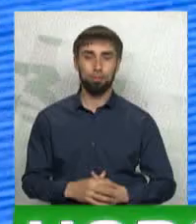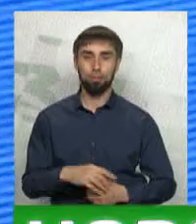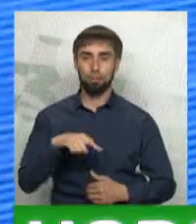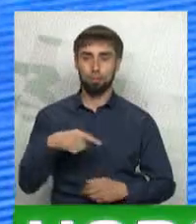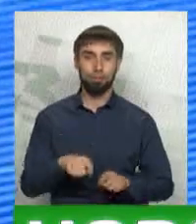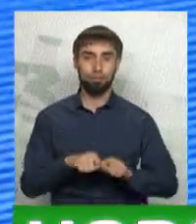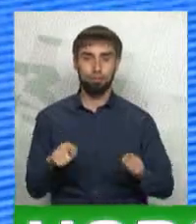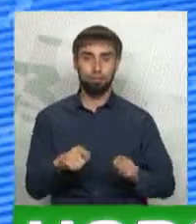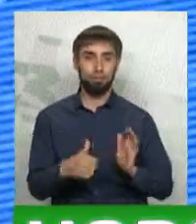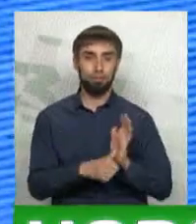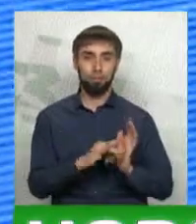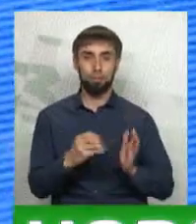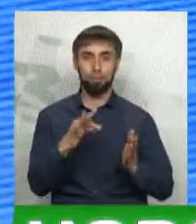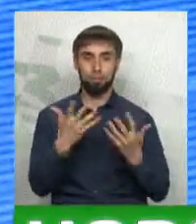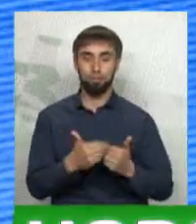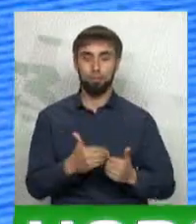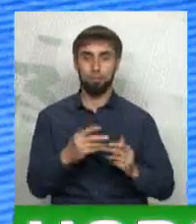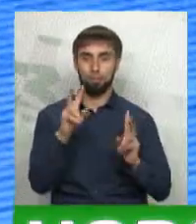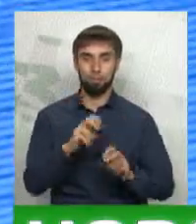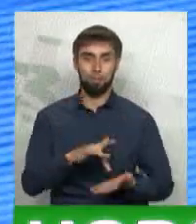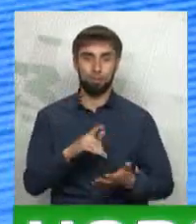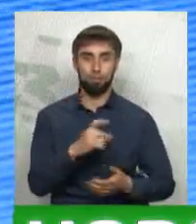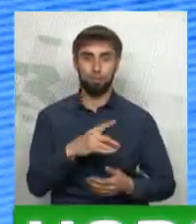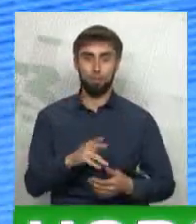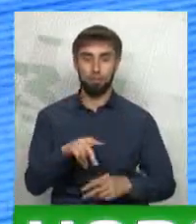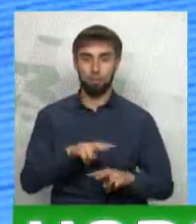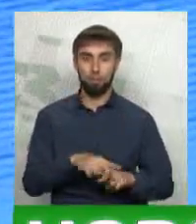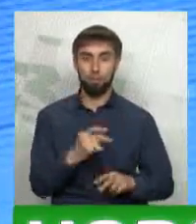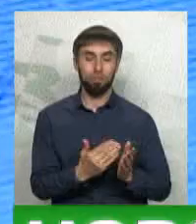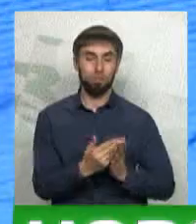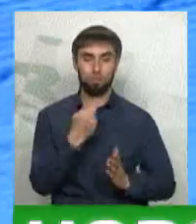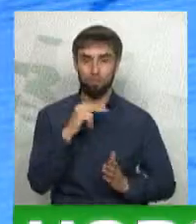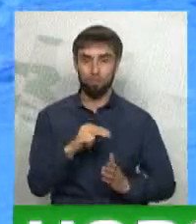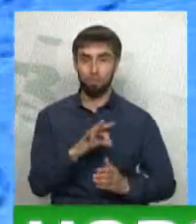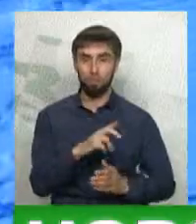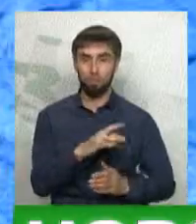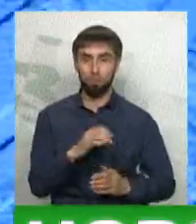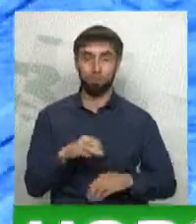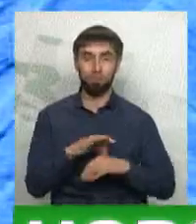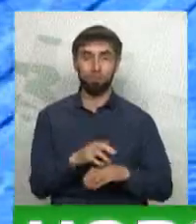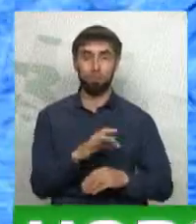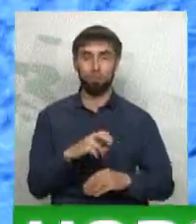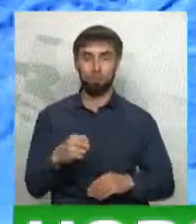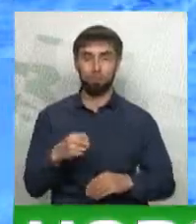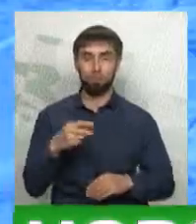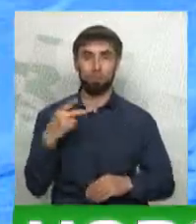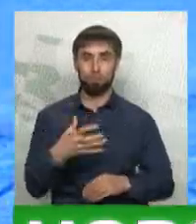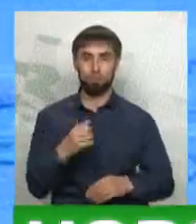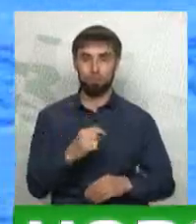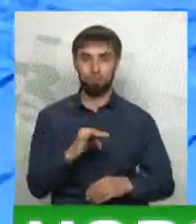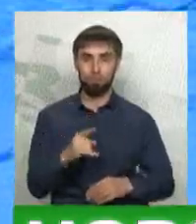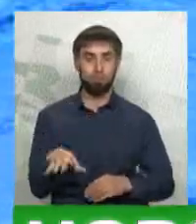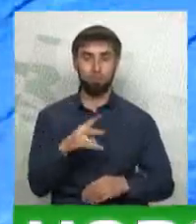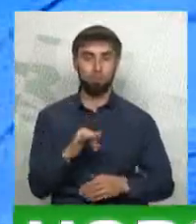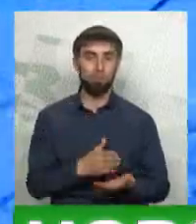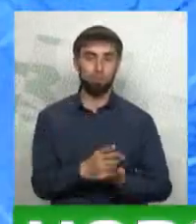В Карабулаке открылся шестой уже по счету диагностический центр «Хеликс». Здесь на высококачественном оборудовании проводят более 2500 анализов. Все